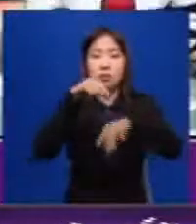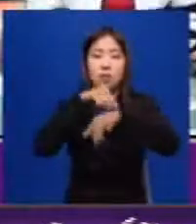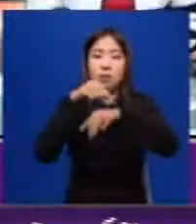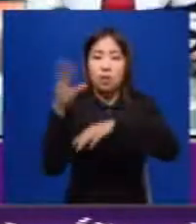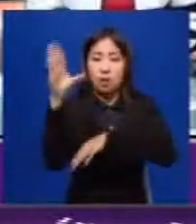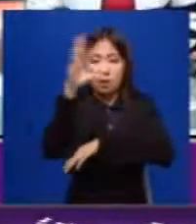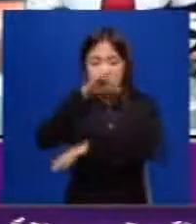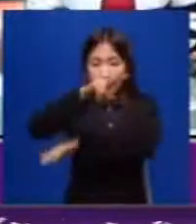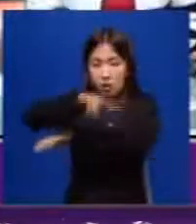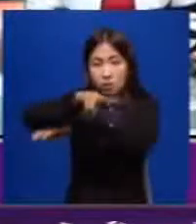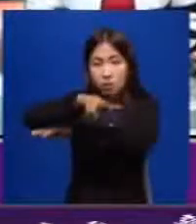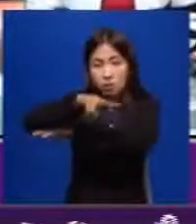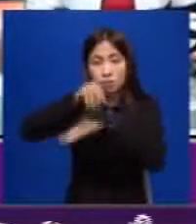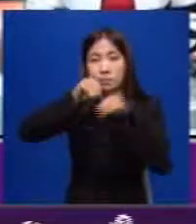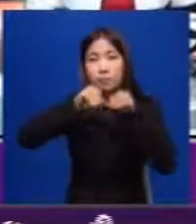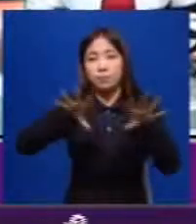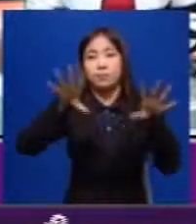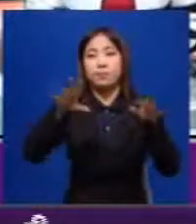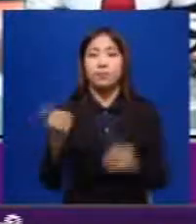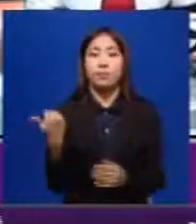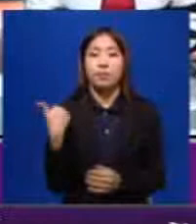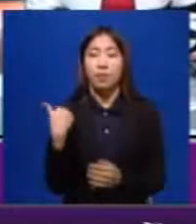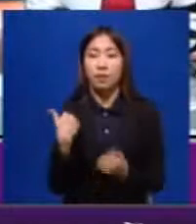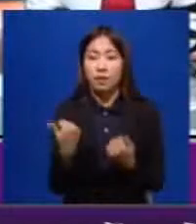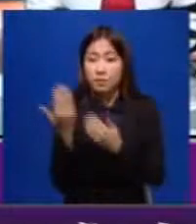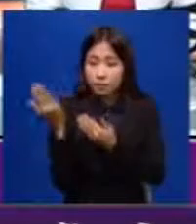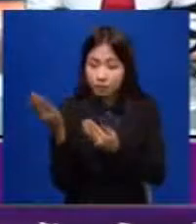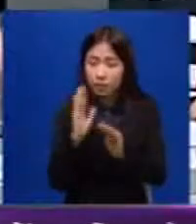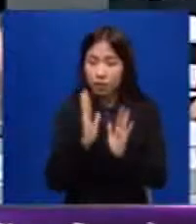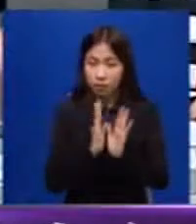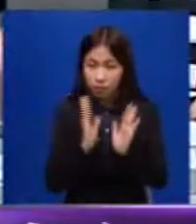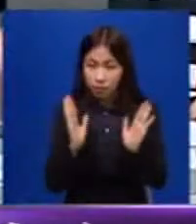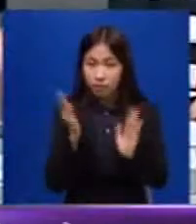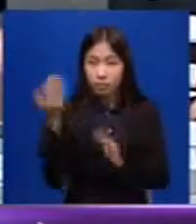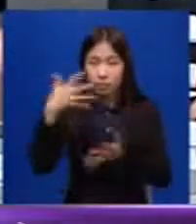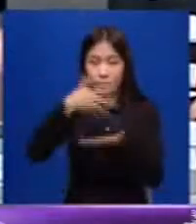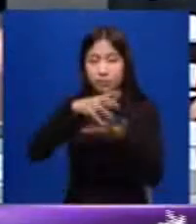สาการคุณสุชาทิพย์ค่ะ ขอบคุณคุณปวีณาฟักทองนะคะรายงานสดมาจากทำเนียบรัฐบาลค่ะ